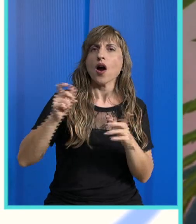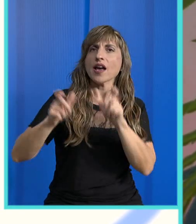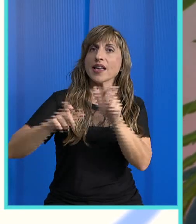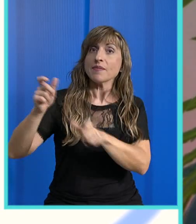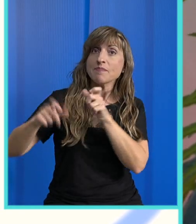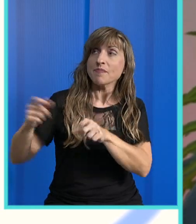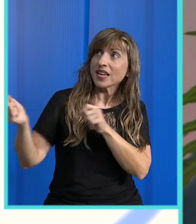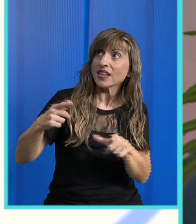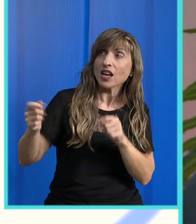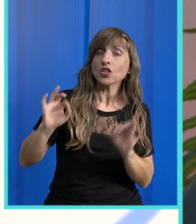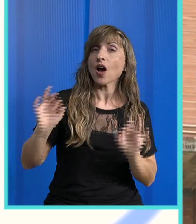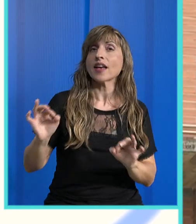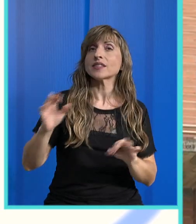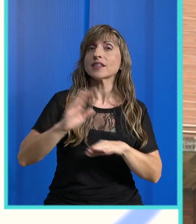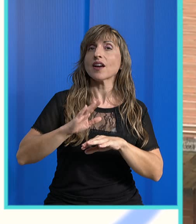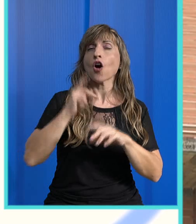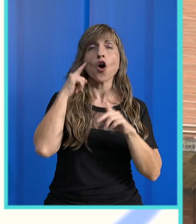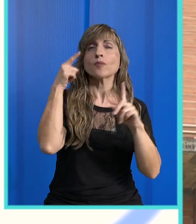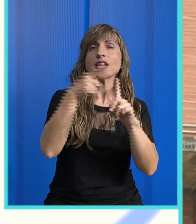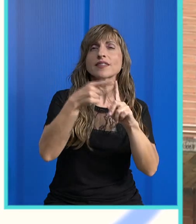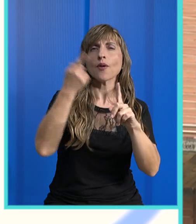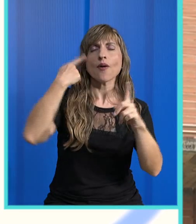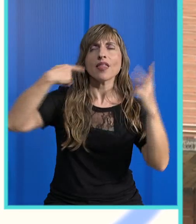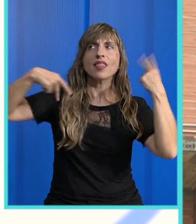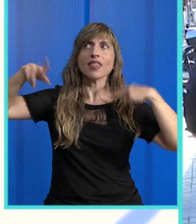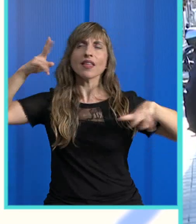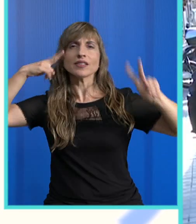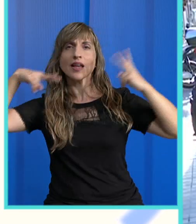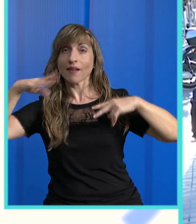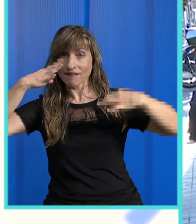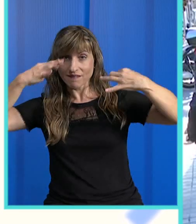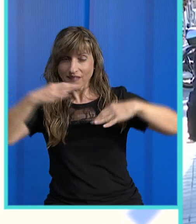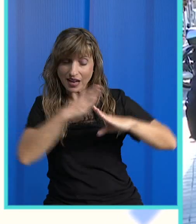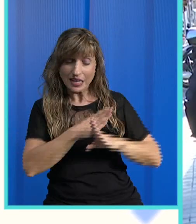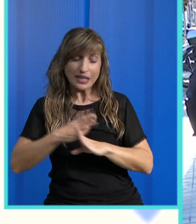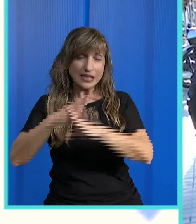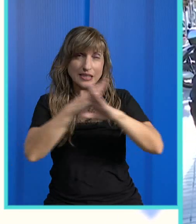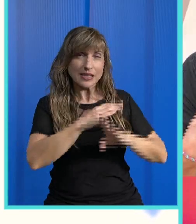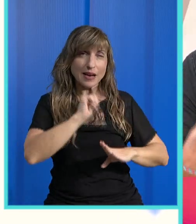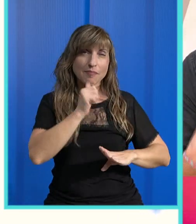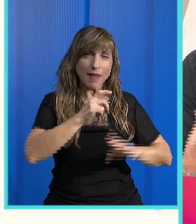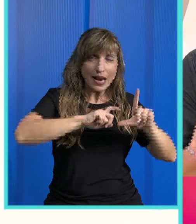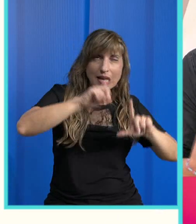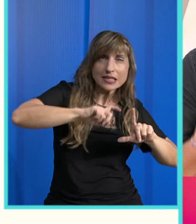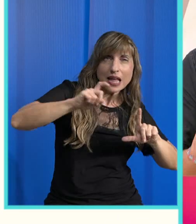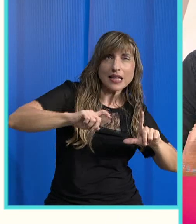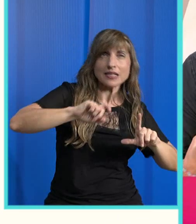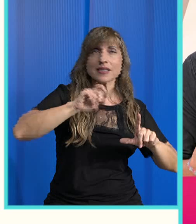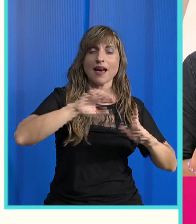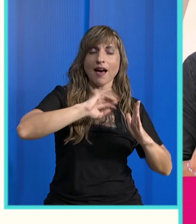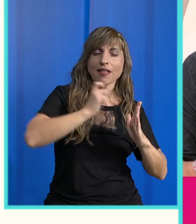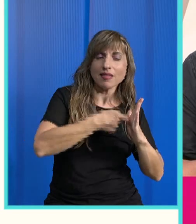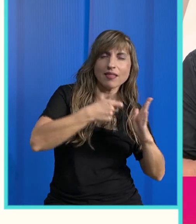amagar diu els casos de corrupció política i les males dades de criminalitat a Badalona. Tot aquest soroll de